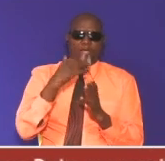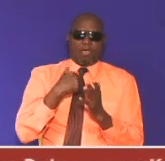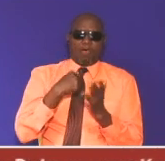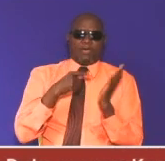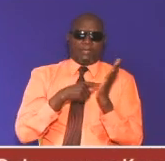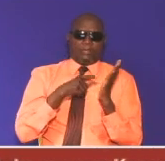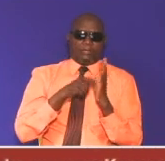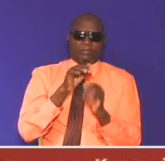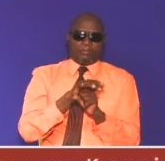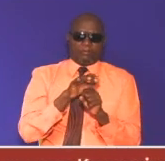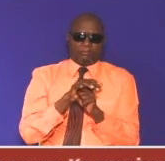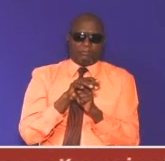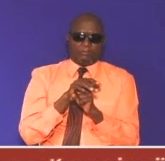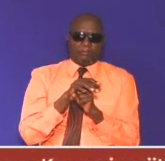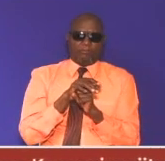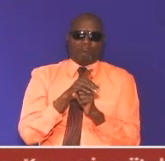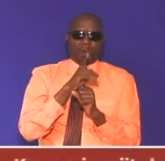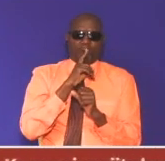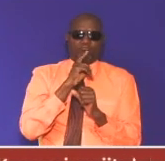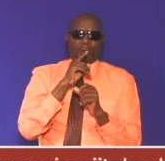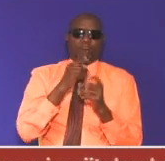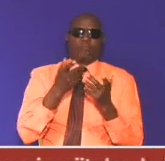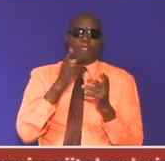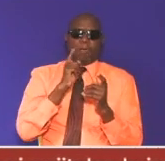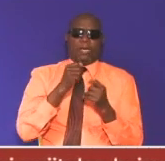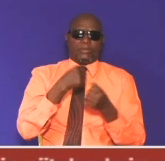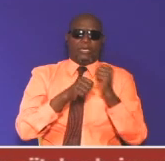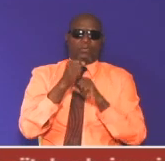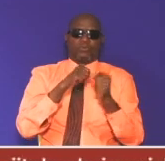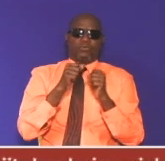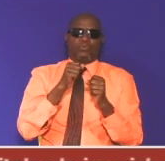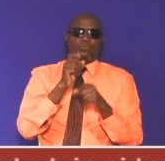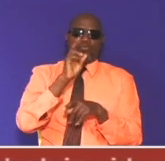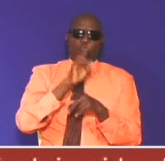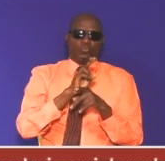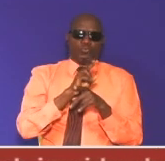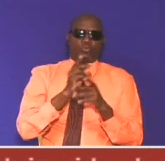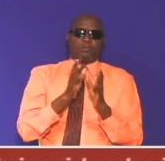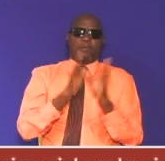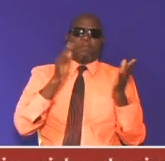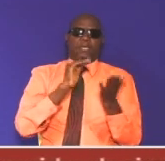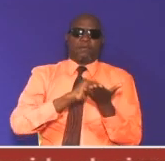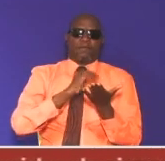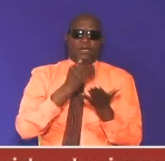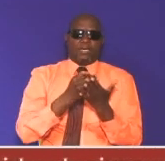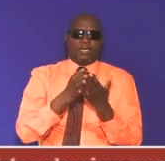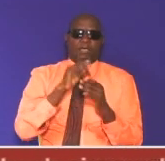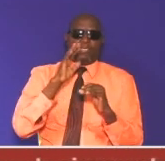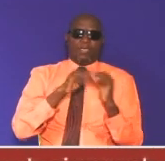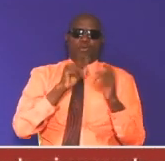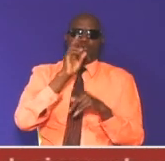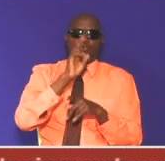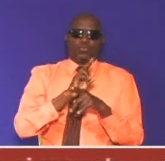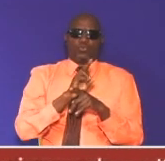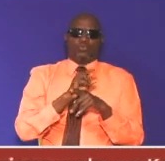amewataka wanaolalamika kuchukua hatua mwafaka na kutathmini matumizi ya pesa za umma badala ya kutumia njia zisizofaa